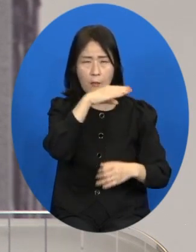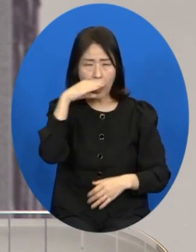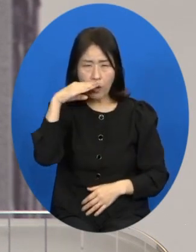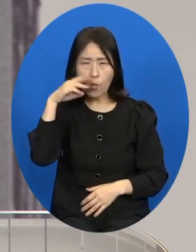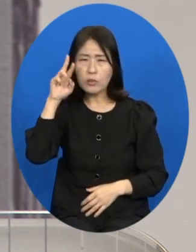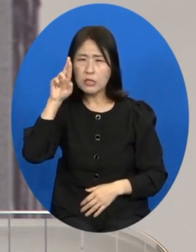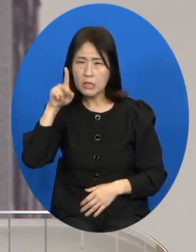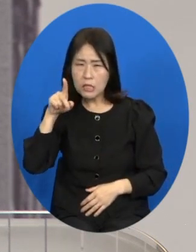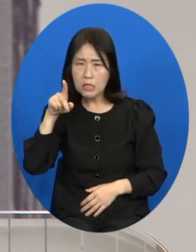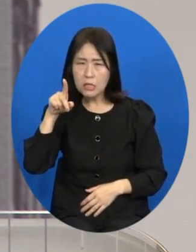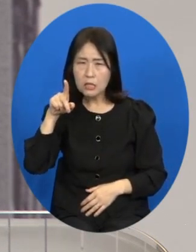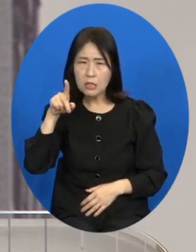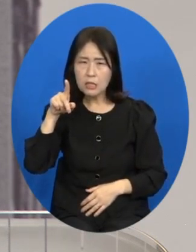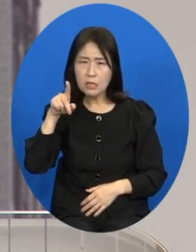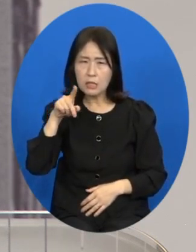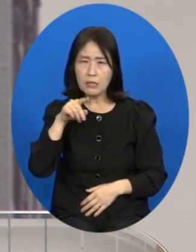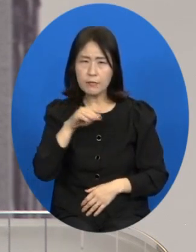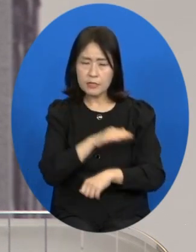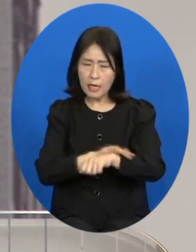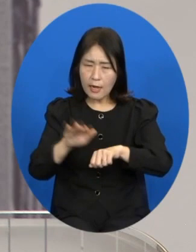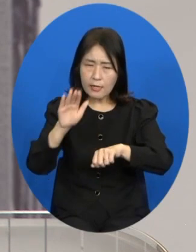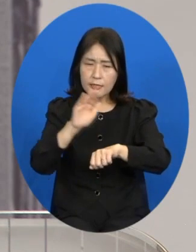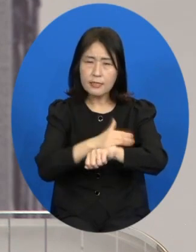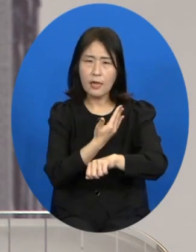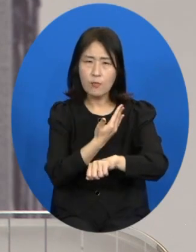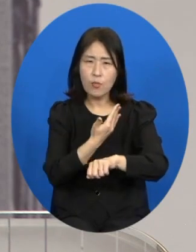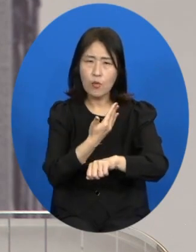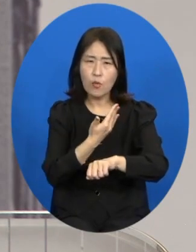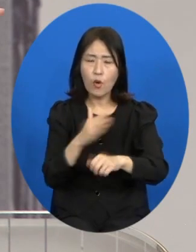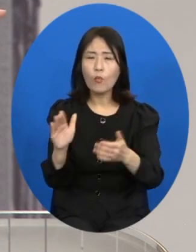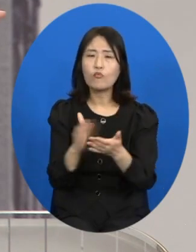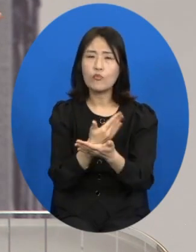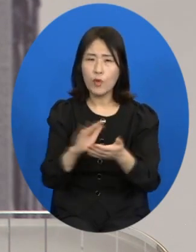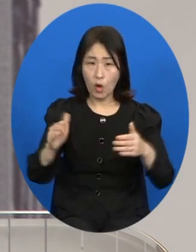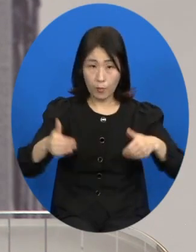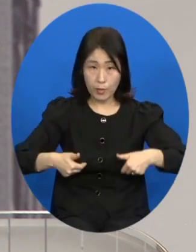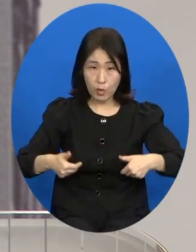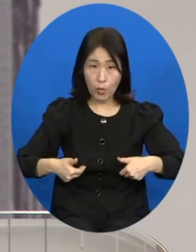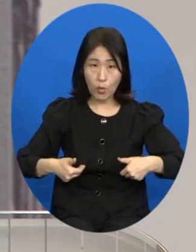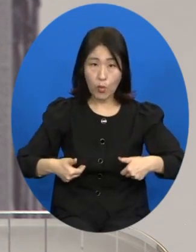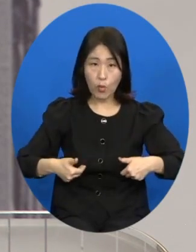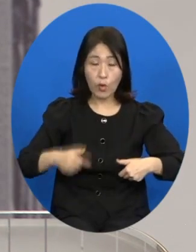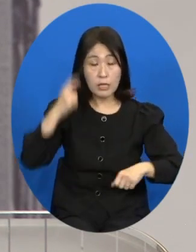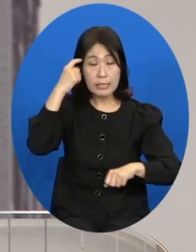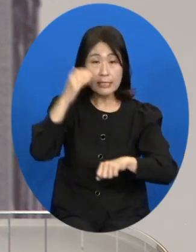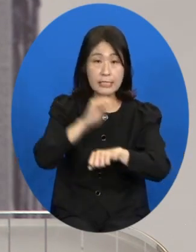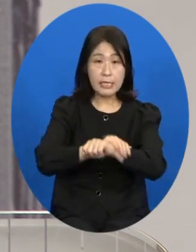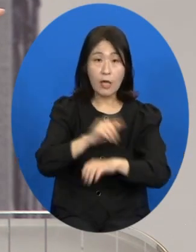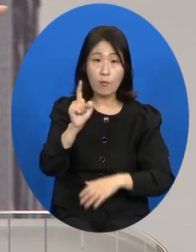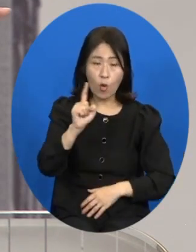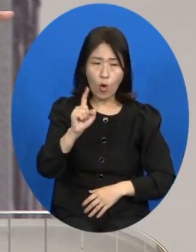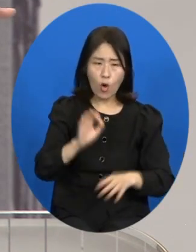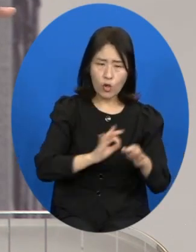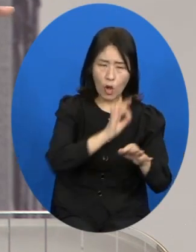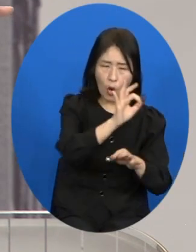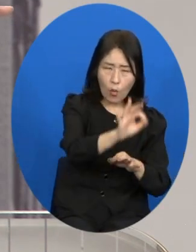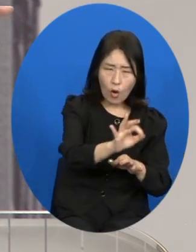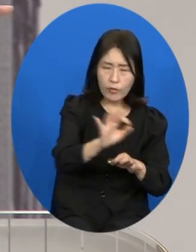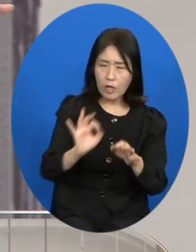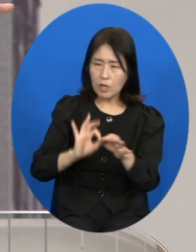것이 지혜 영원한 것이 고 영원하지 않은 것이 있으면 아는 것이 지혜입니다 여러분 그